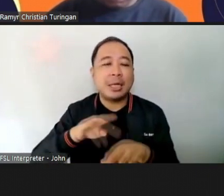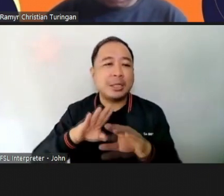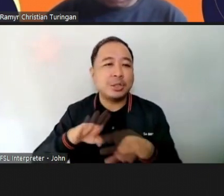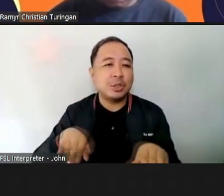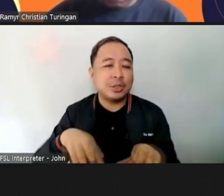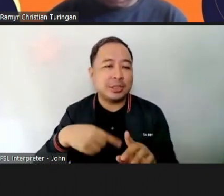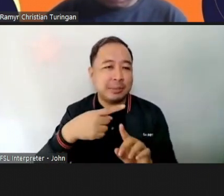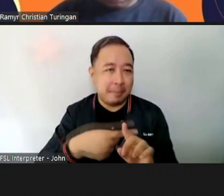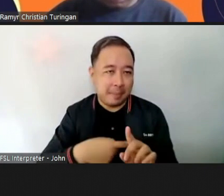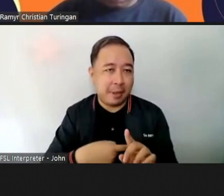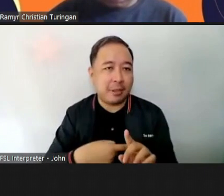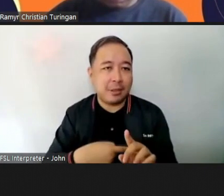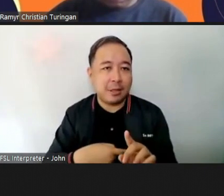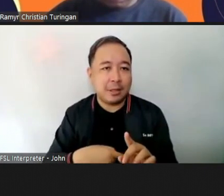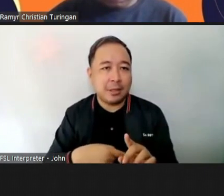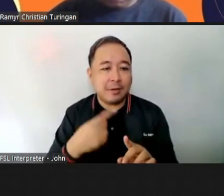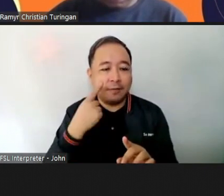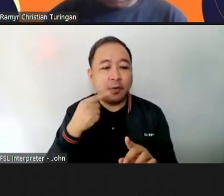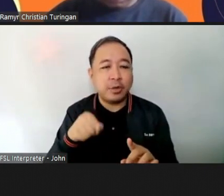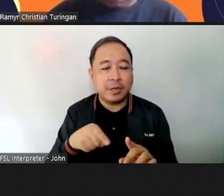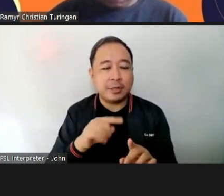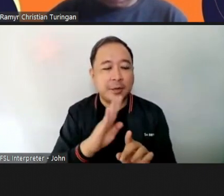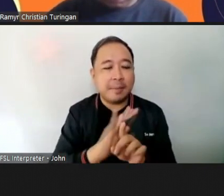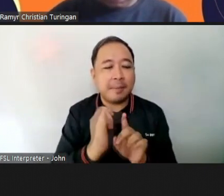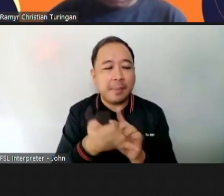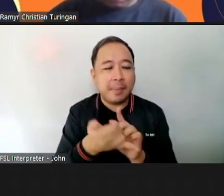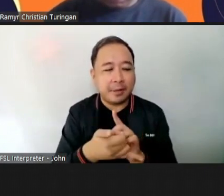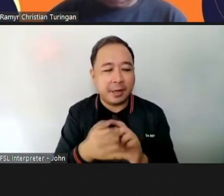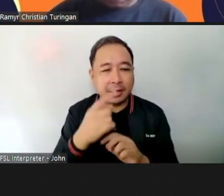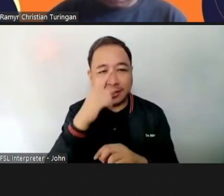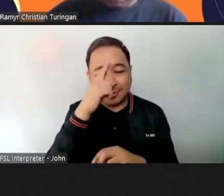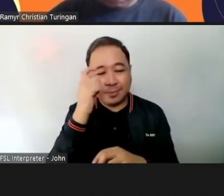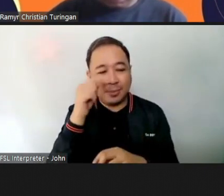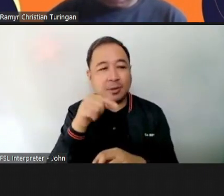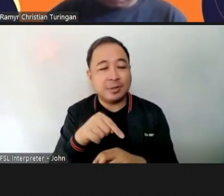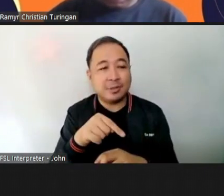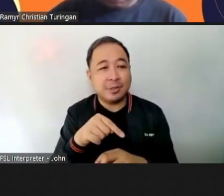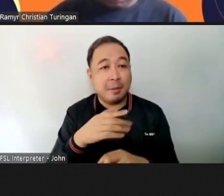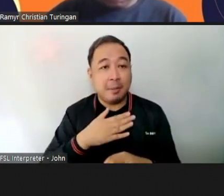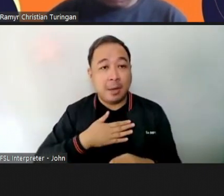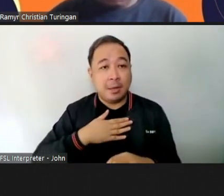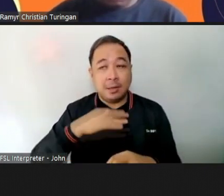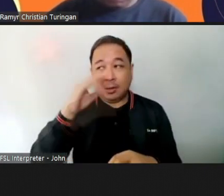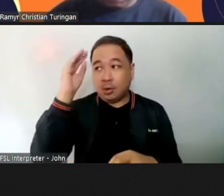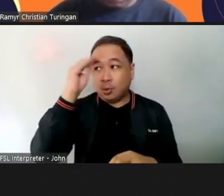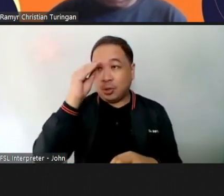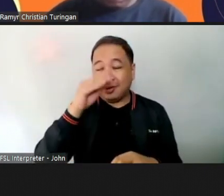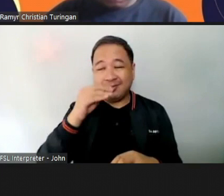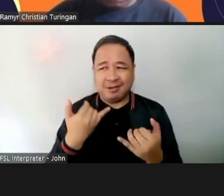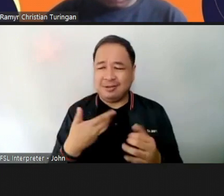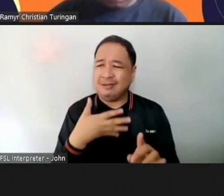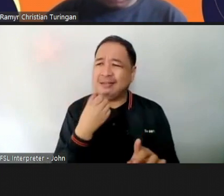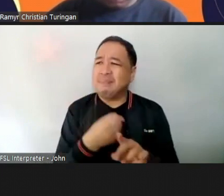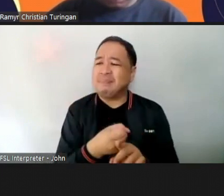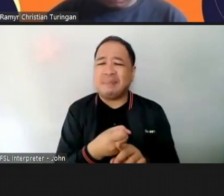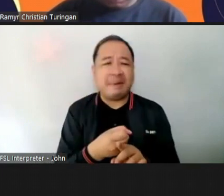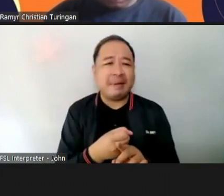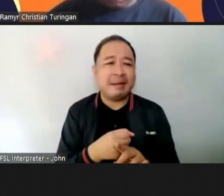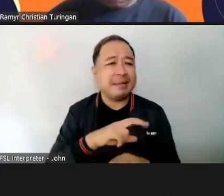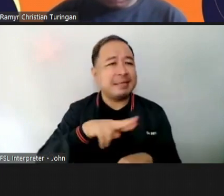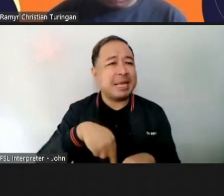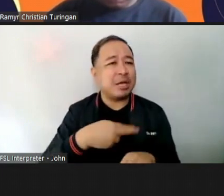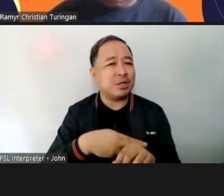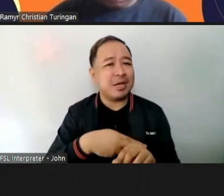nila sa National Children's Month para sa barangay natin kasi in my opinion, hindi po natin kasi masyadong nararamdaman yung National Children's Month in our